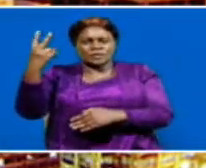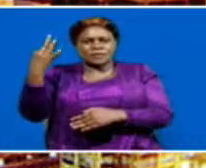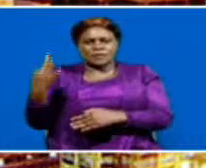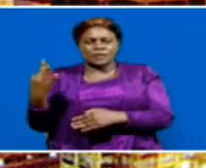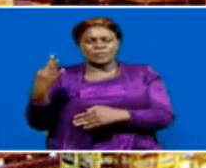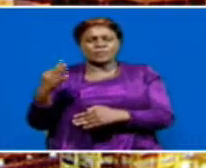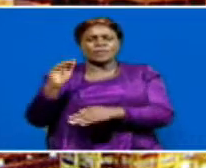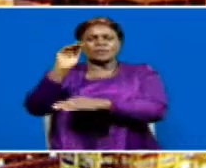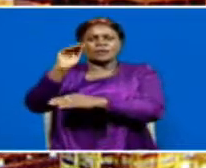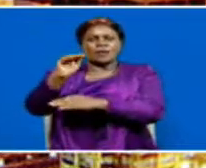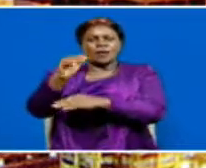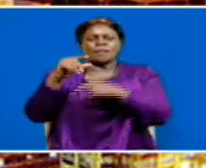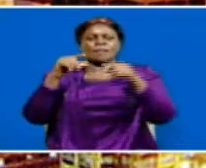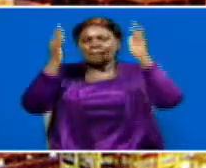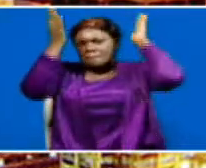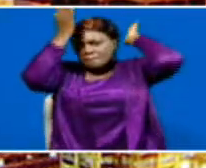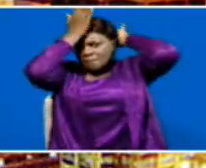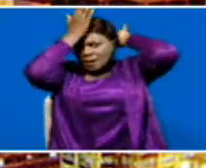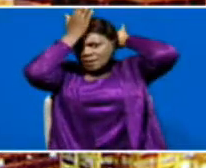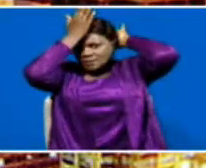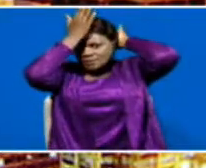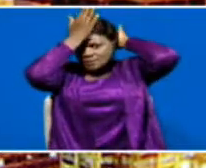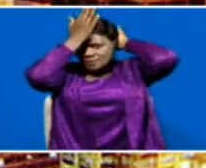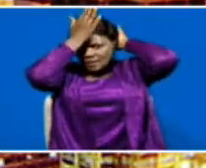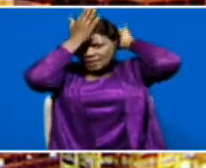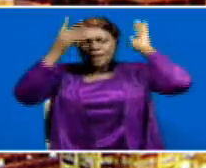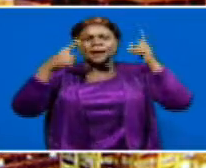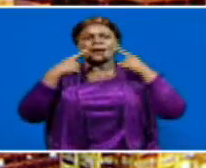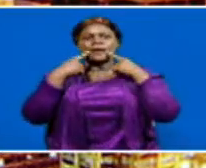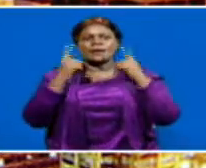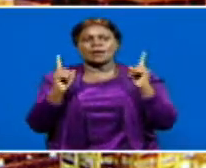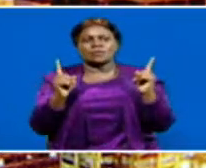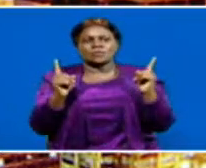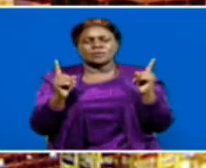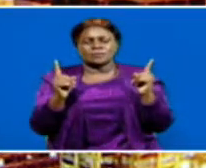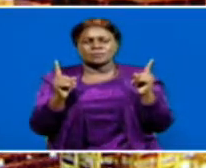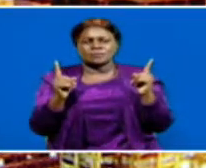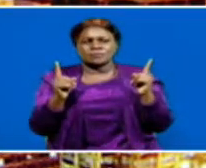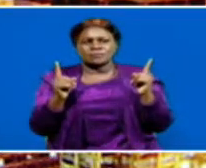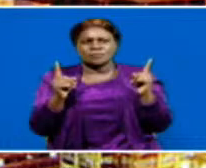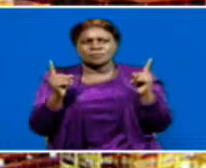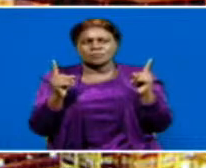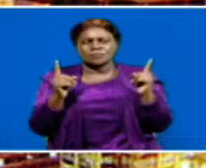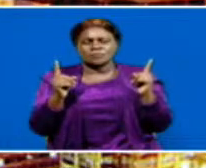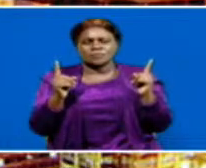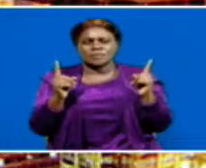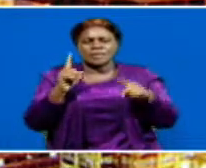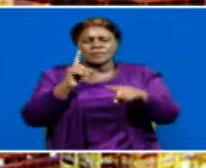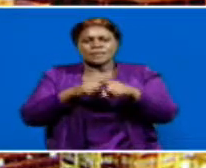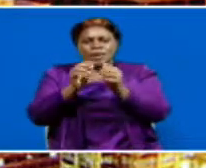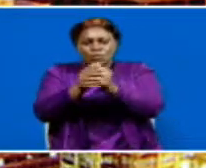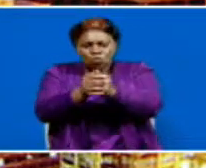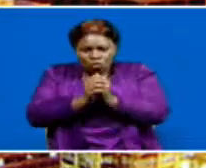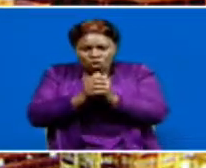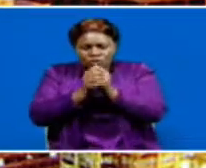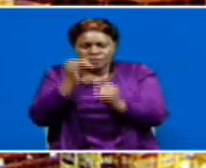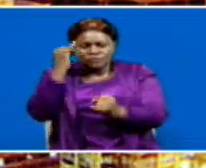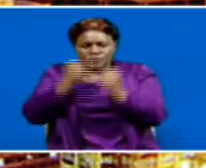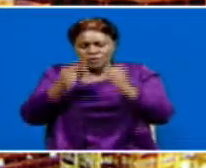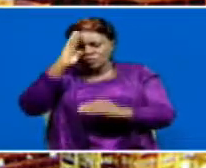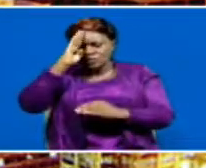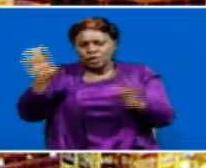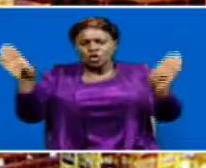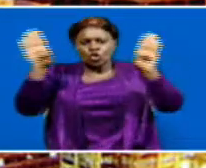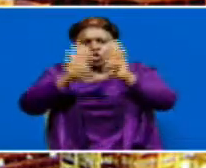Ni wito uliotolewa na askofu mkuu wa kanisa la Peniel Mission lililopo eneo la Boroboro, Eugene Kavune, kwenye ibada ya mwisho ya Jumapili ya